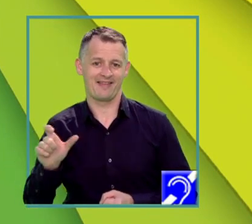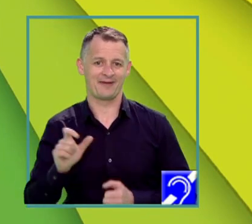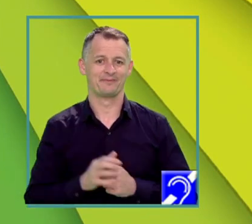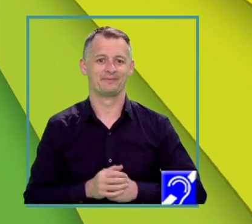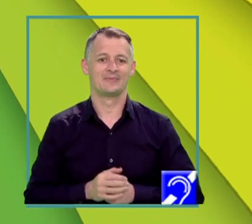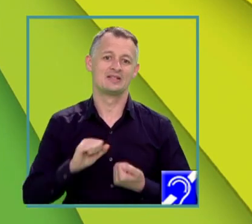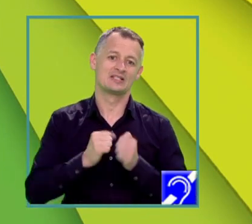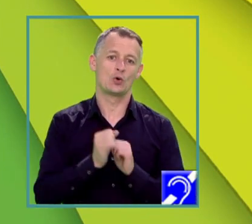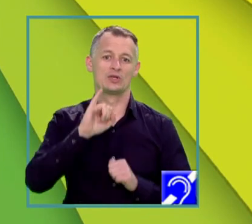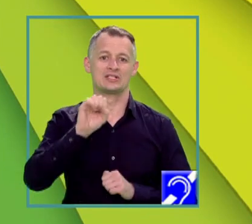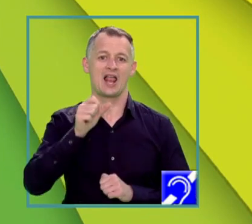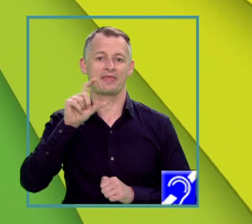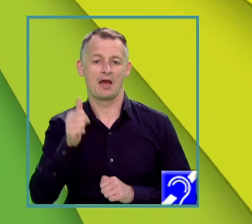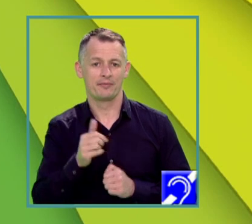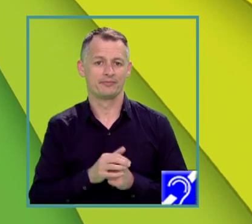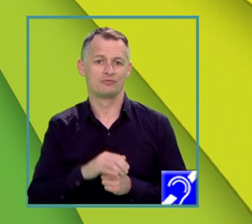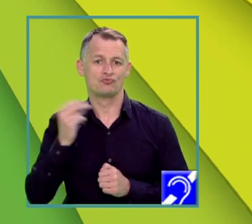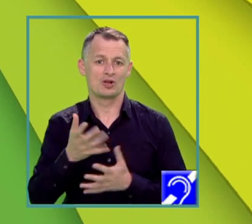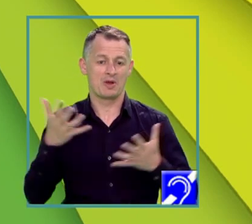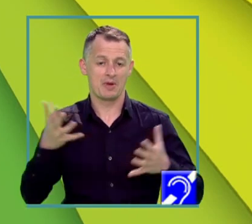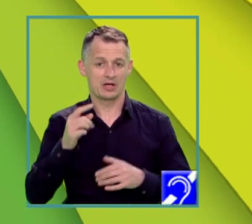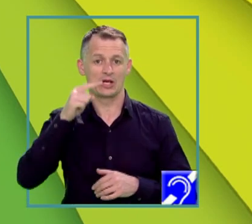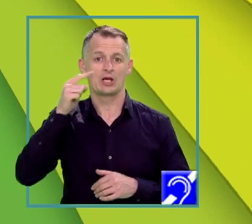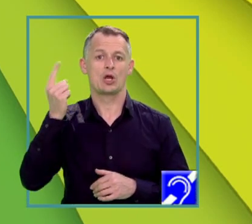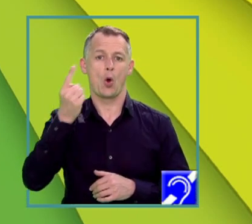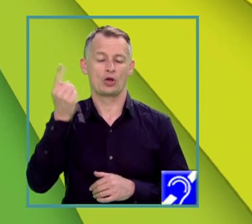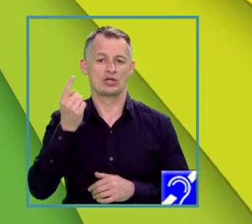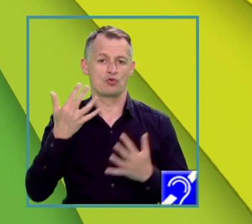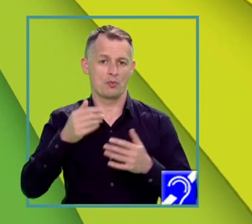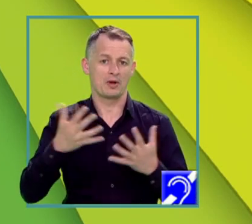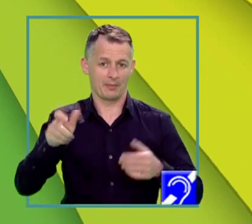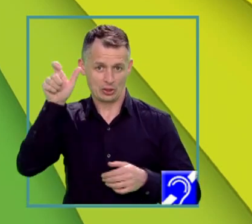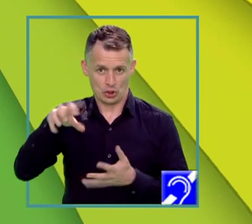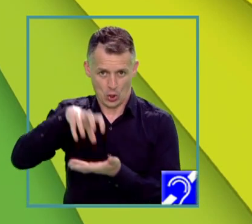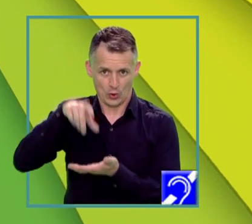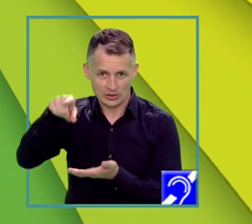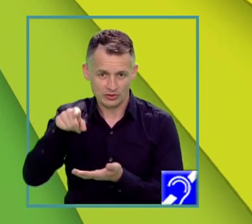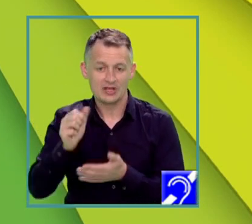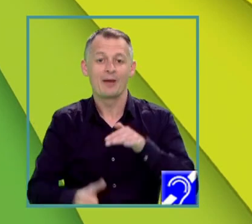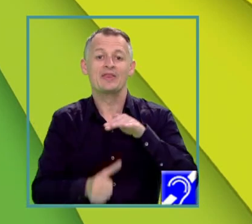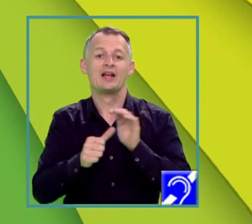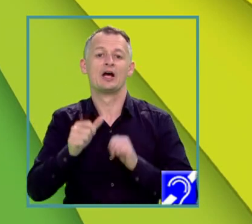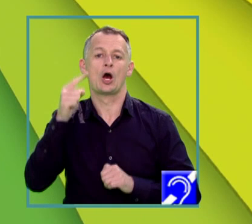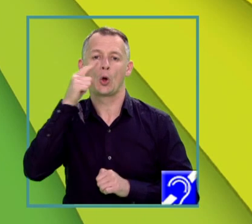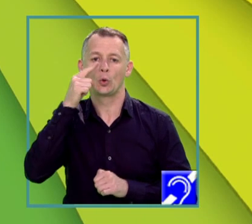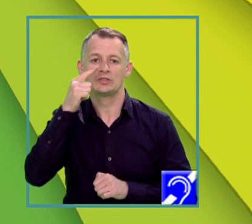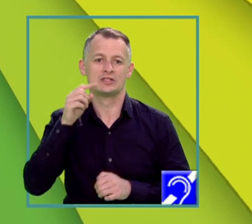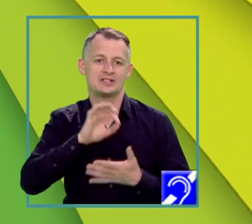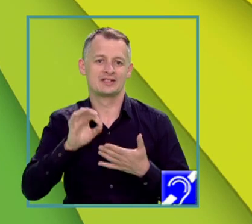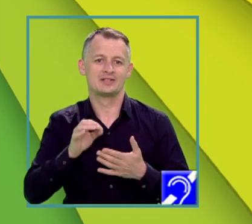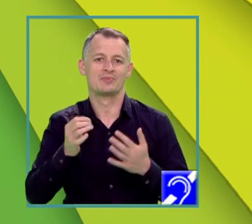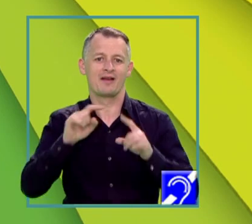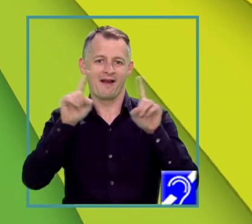mare fie în Islanda cea mai mare oraș și ca număr de locuitori din Europa este desigur capitala Rusiei partea de pe hartă cu numărul